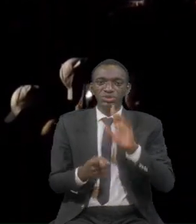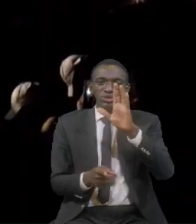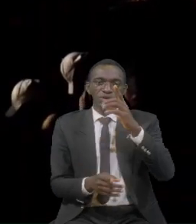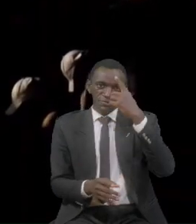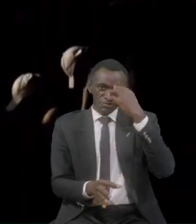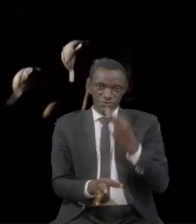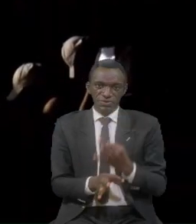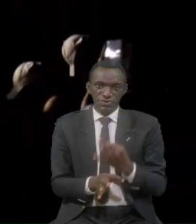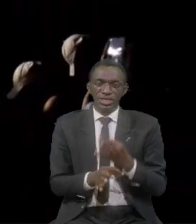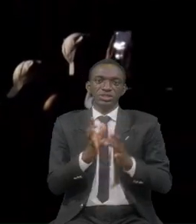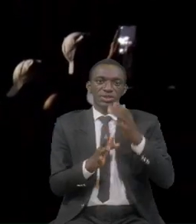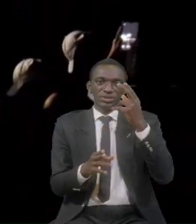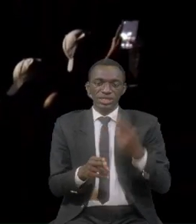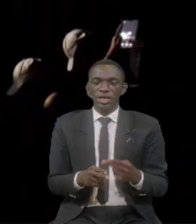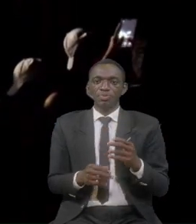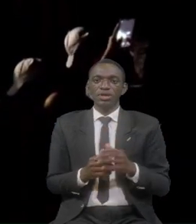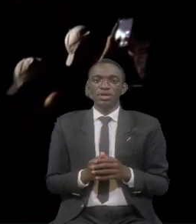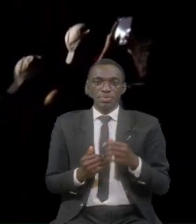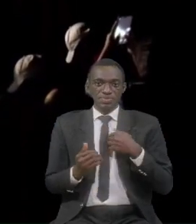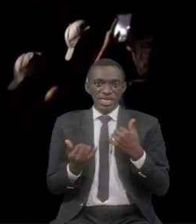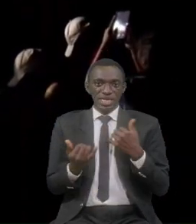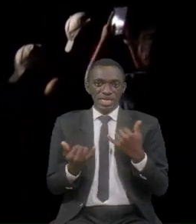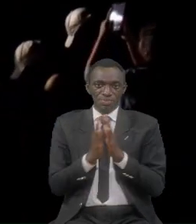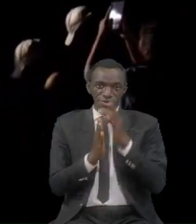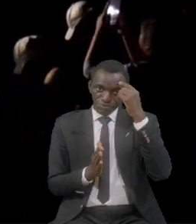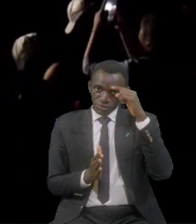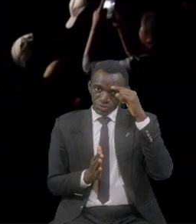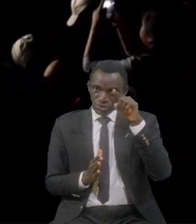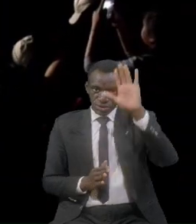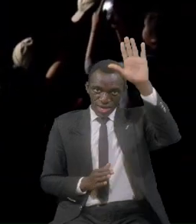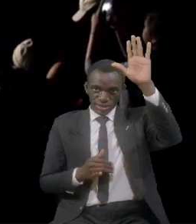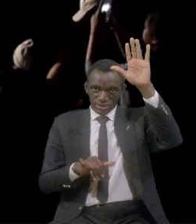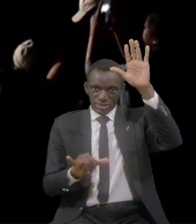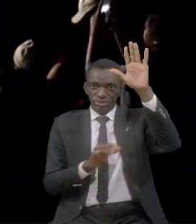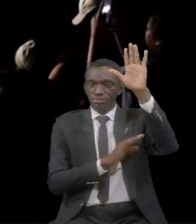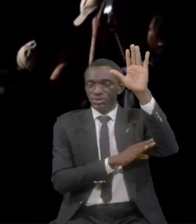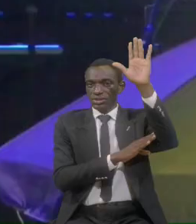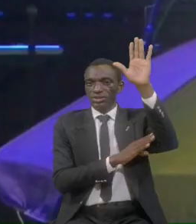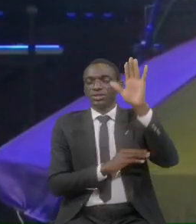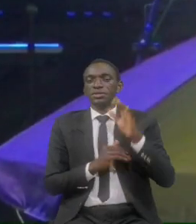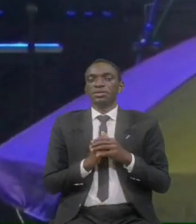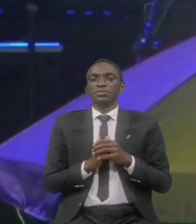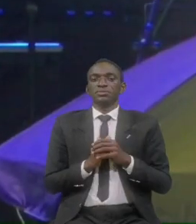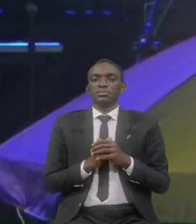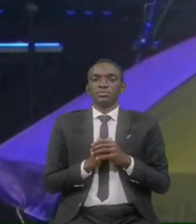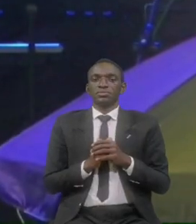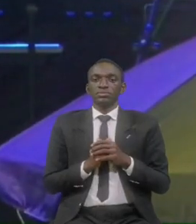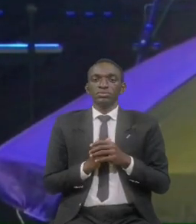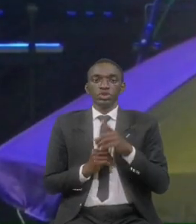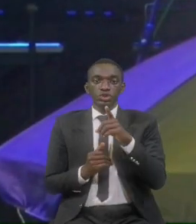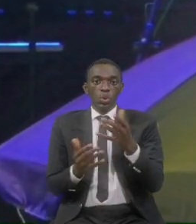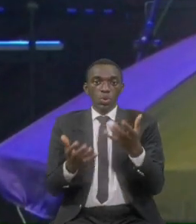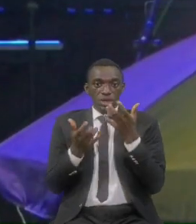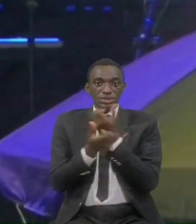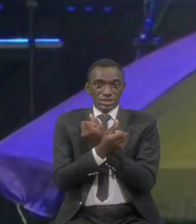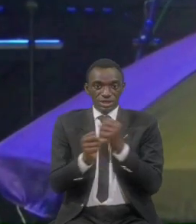pagtuo. Raise up your hand, I'm praying for you. Ipataas ang imong makamot og ako magaampo kanimo. Raise up your hands, I'm praying for you. Itaas